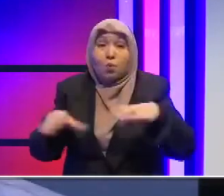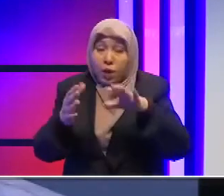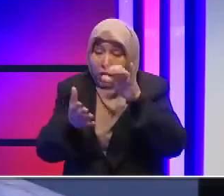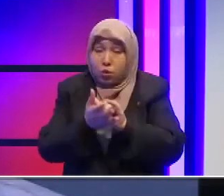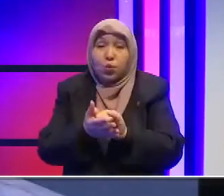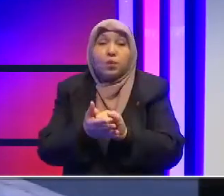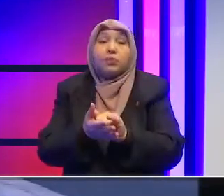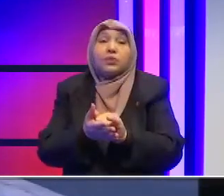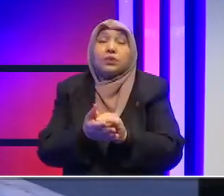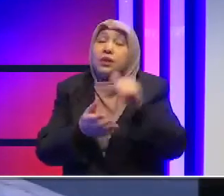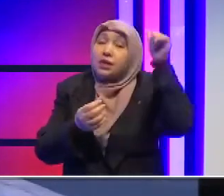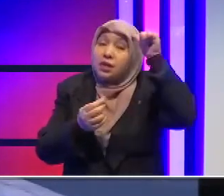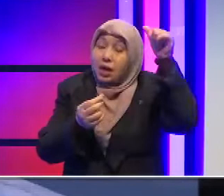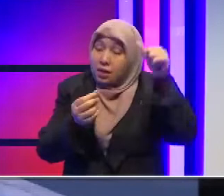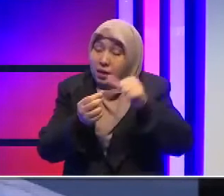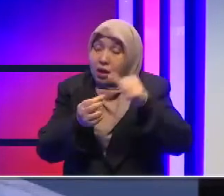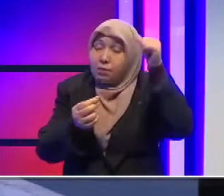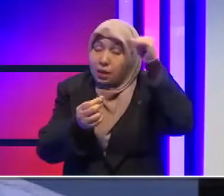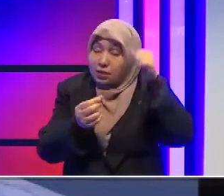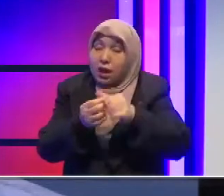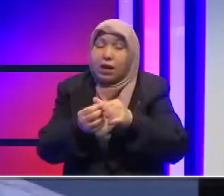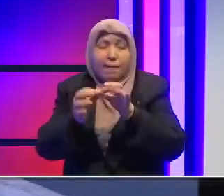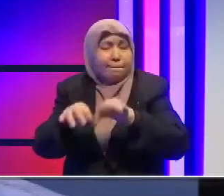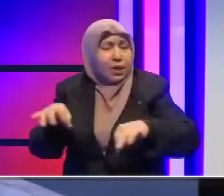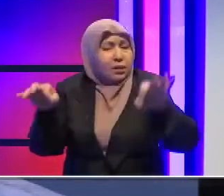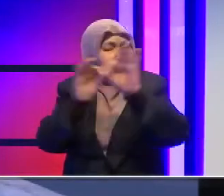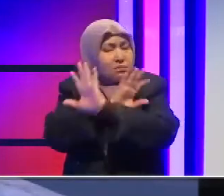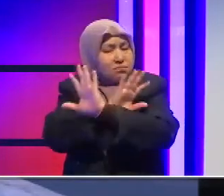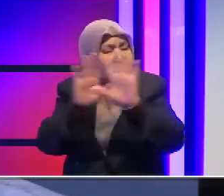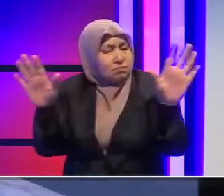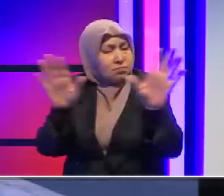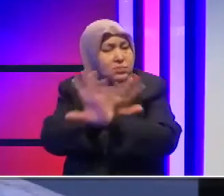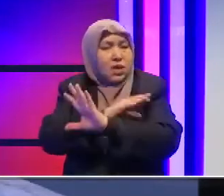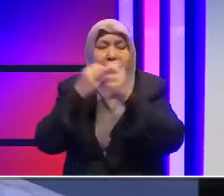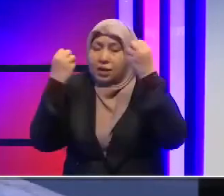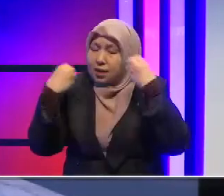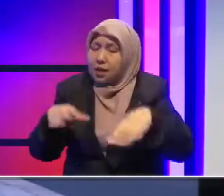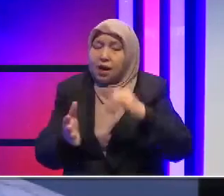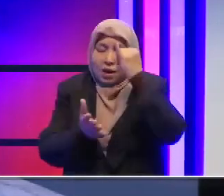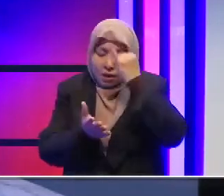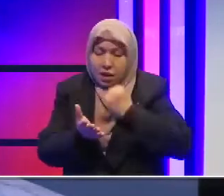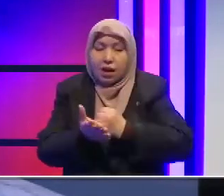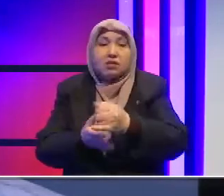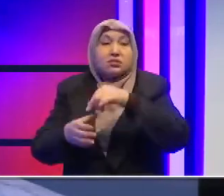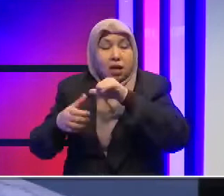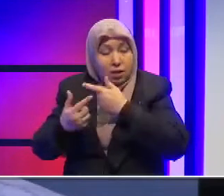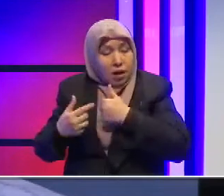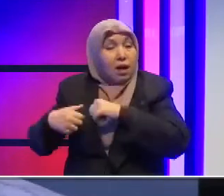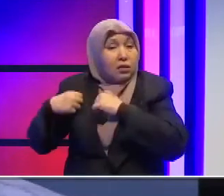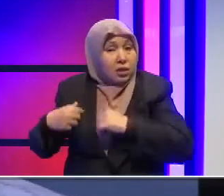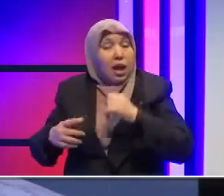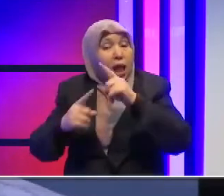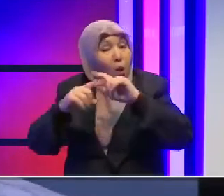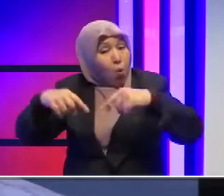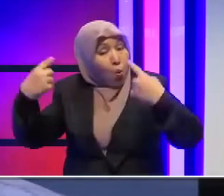tadi, diingatkan peringatan yang penting, jangan sama sekali kita hilang ikhlas dalam hati kita. Lawan kepada